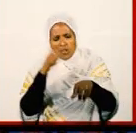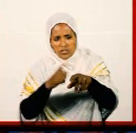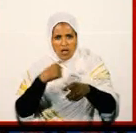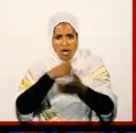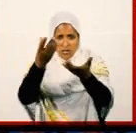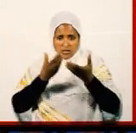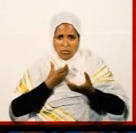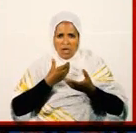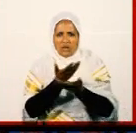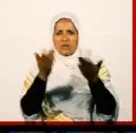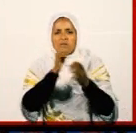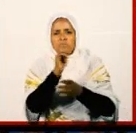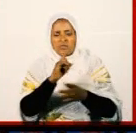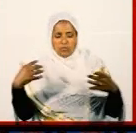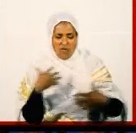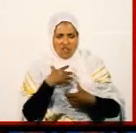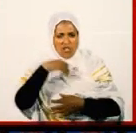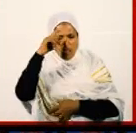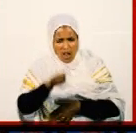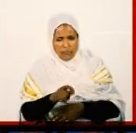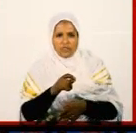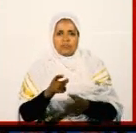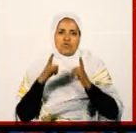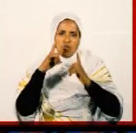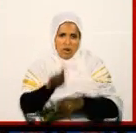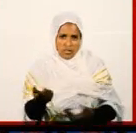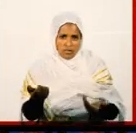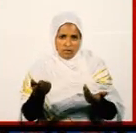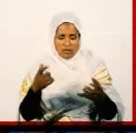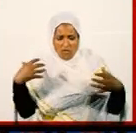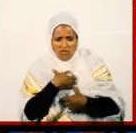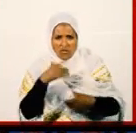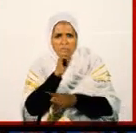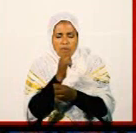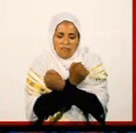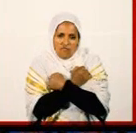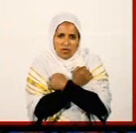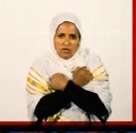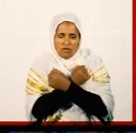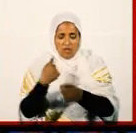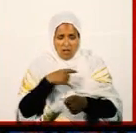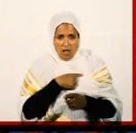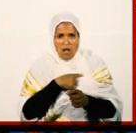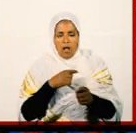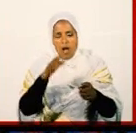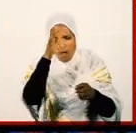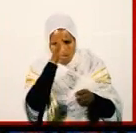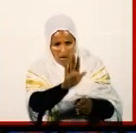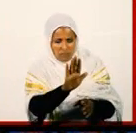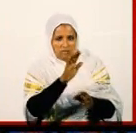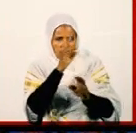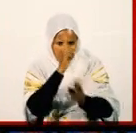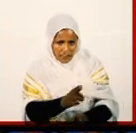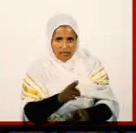ሁልጊዜ የሚያስተምረን ነገር ቢኖር ምንድን ነው መፍራት ያለብን ነገር እንዳለ፣ የምንፈራው ነገር ደግሞ በፍቅር የምንፈራው ነገር